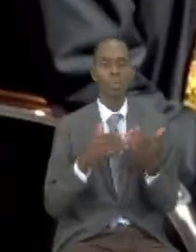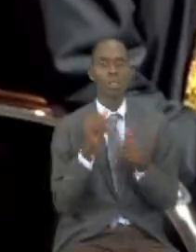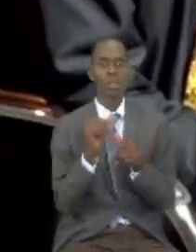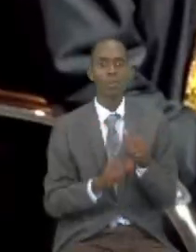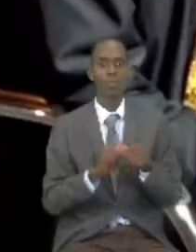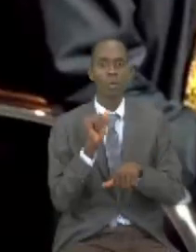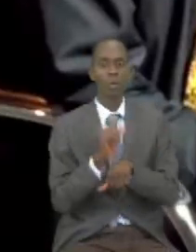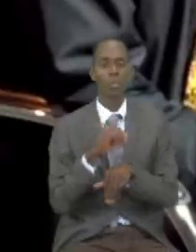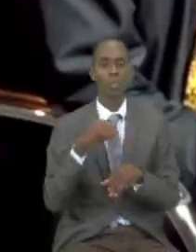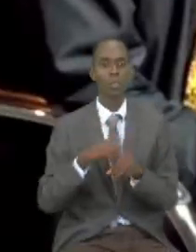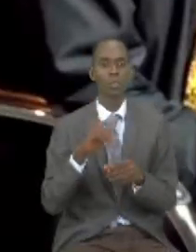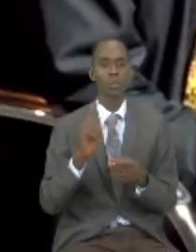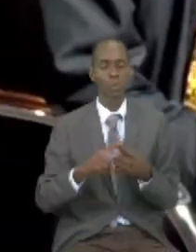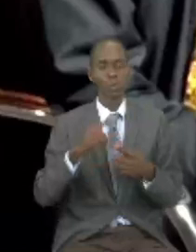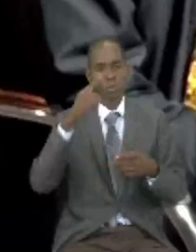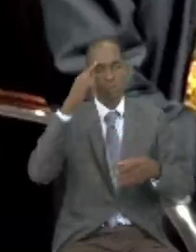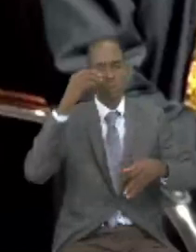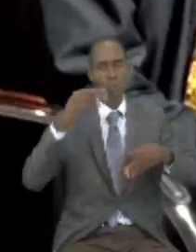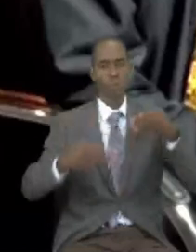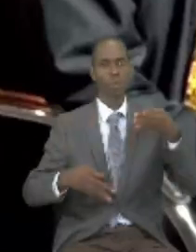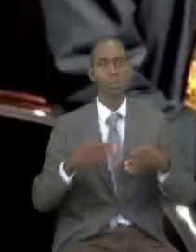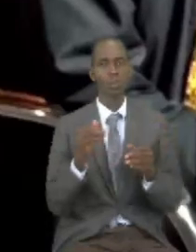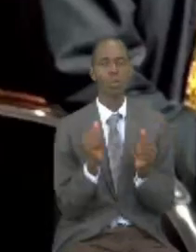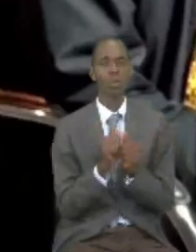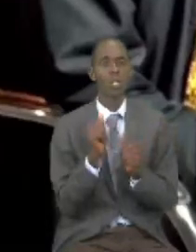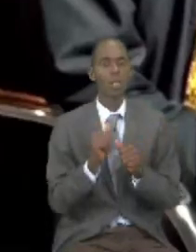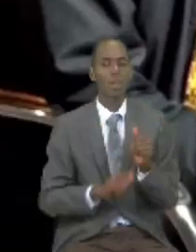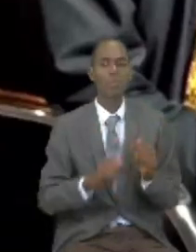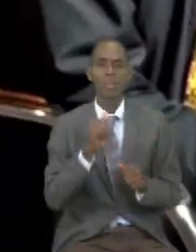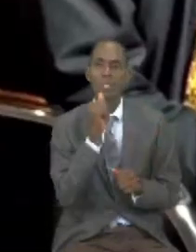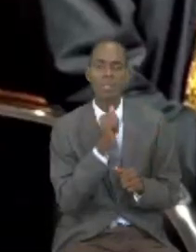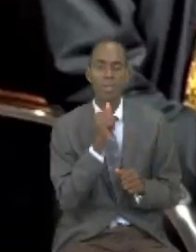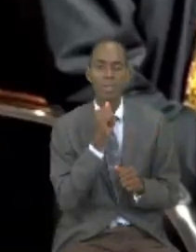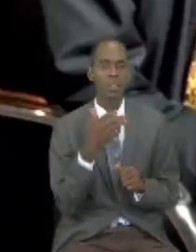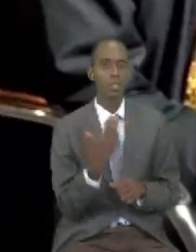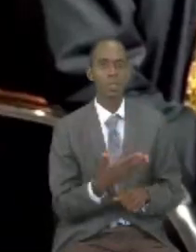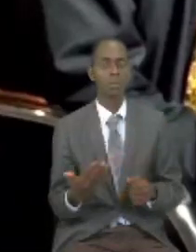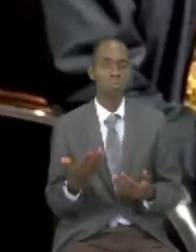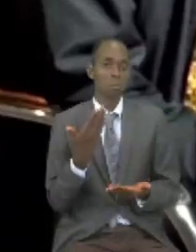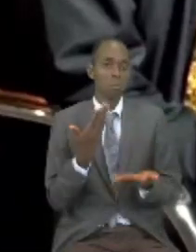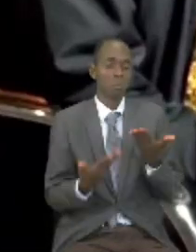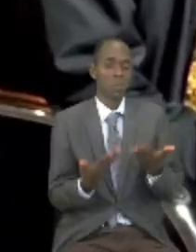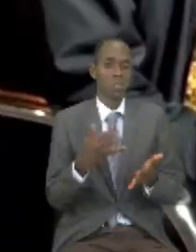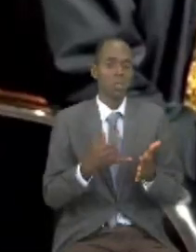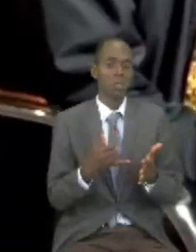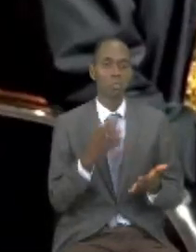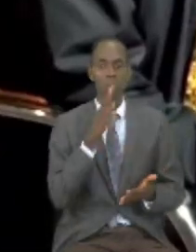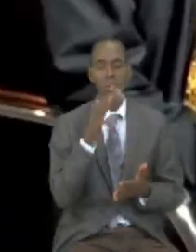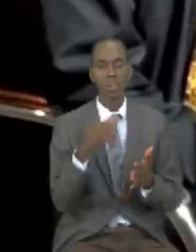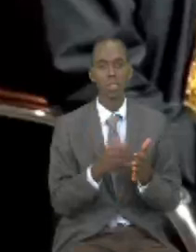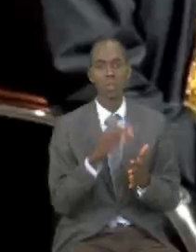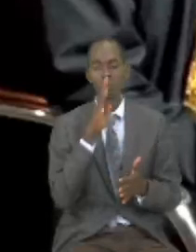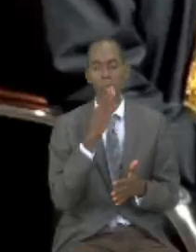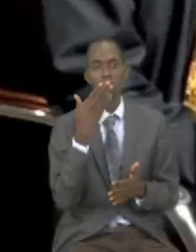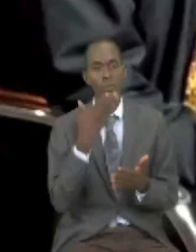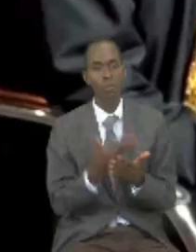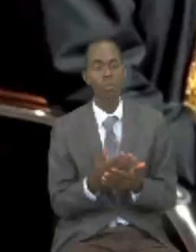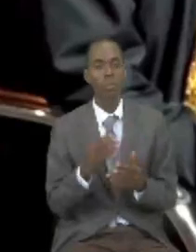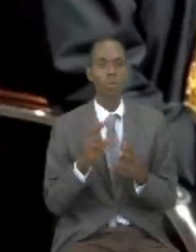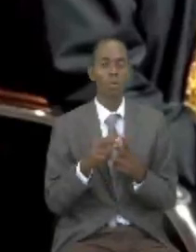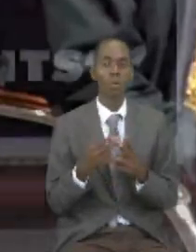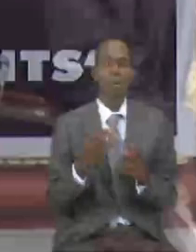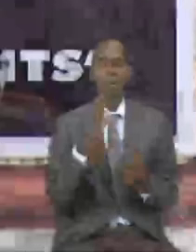amènera toute œuvre en jugement. Au sujet de tout ce qui est caché, soit bien,